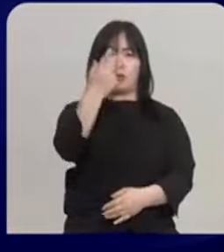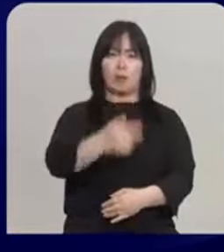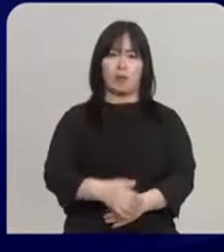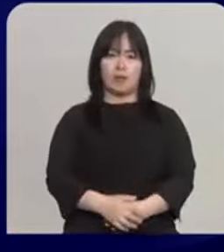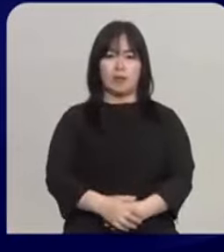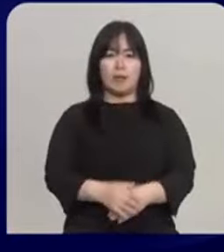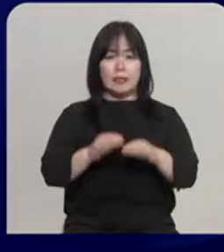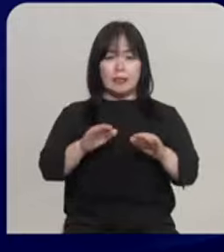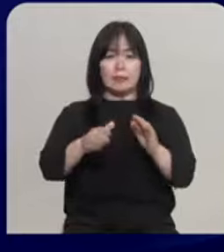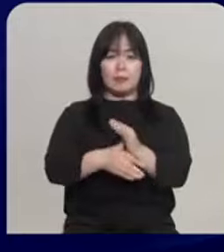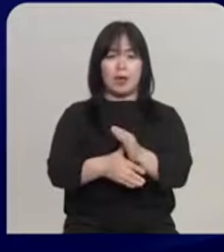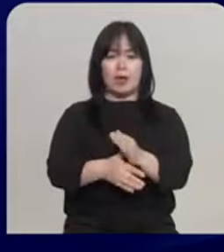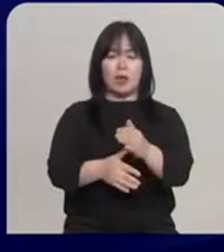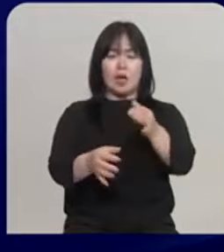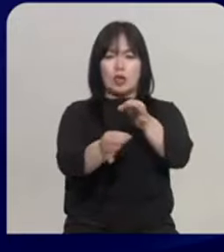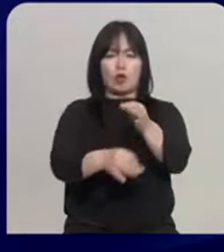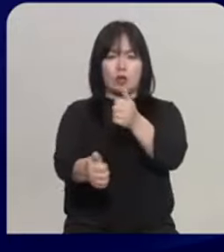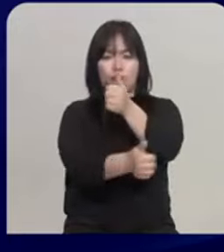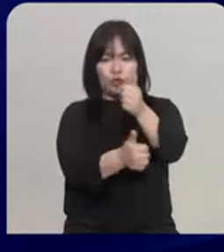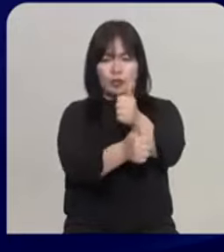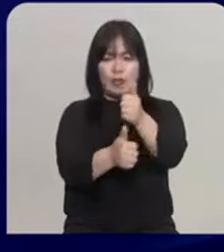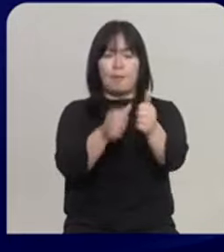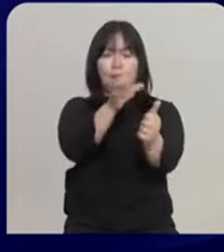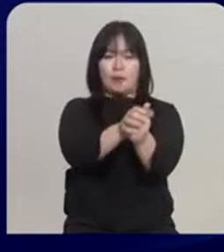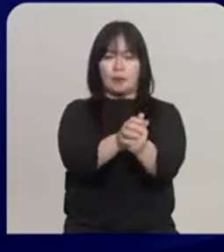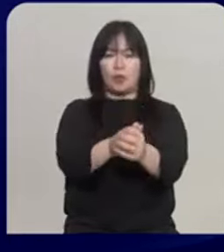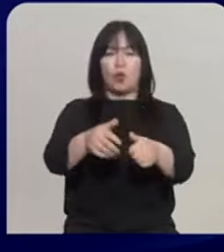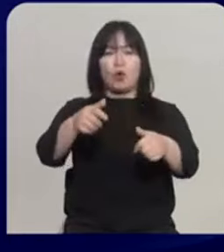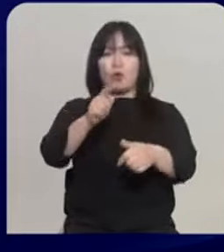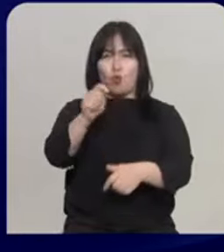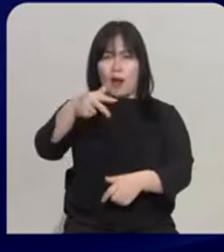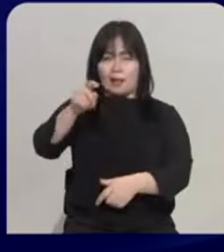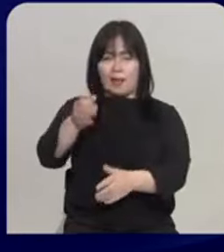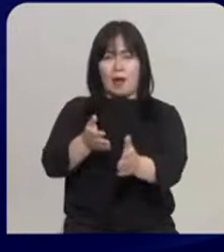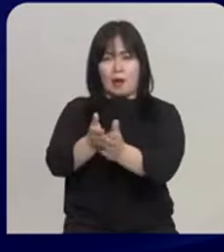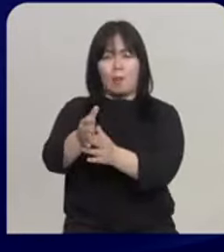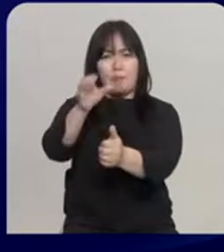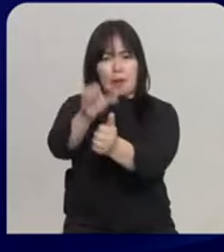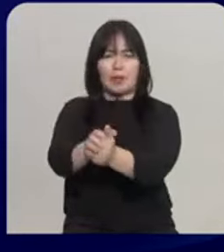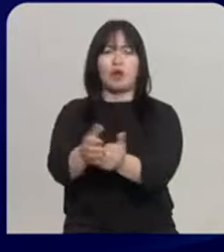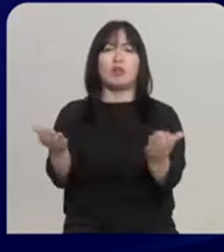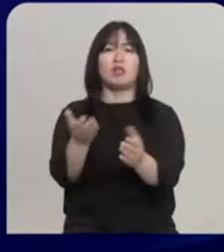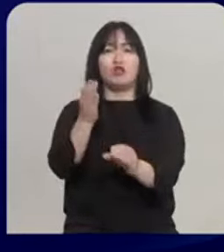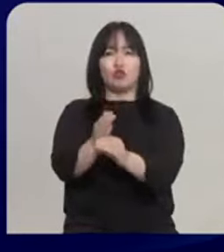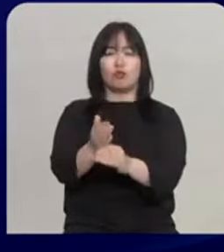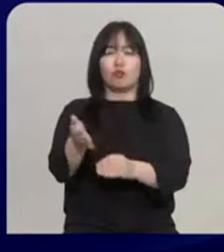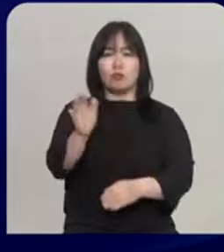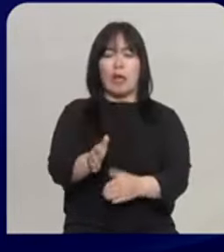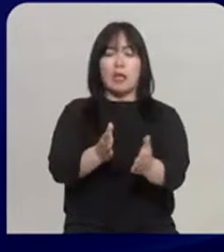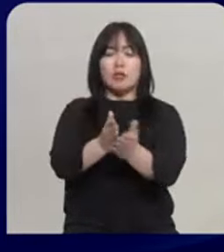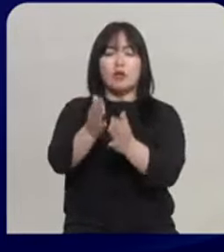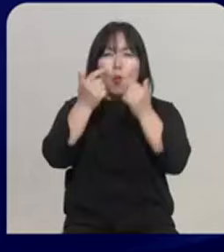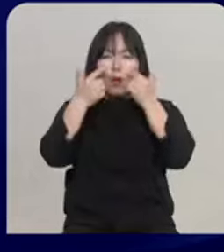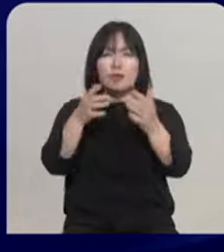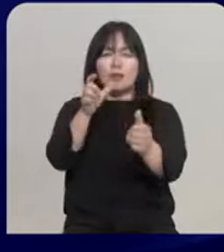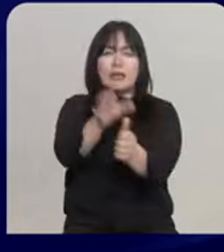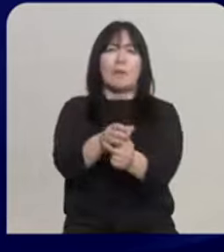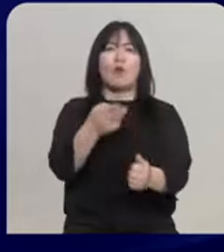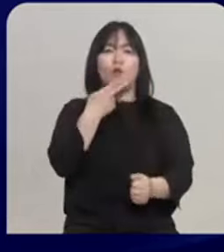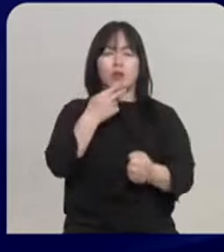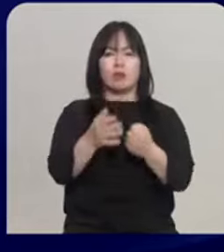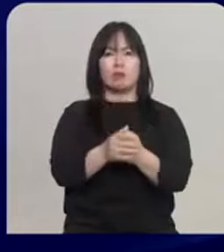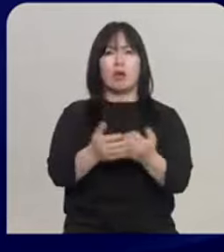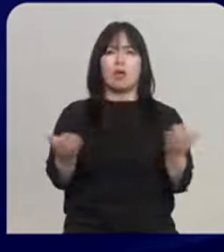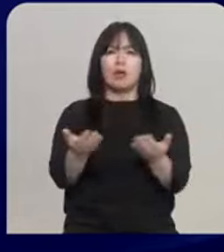현재는 경제부지사 지위 아래 과장급 간부가 권한 대행을 맡고 있지만 전담 실무자가 아니기 때문에